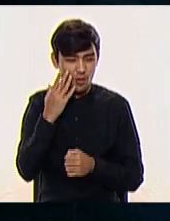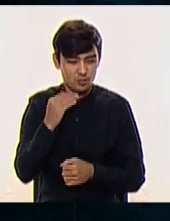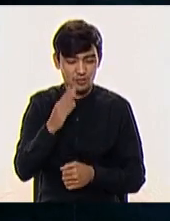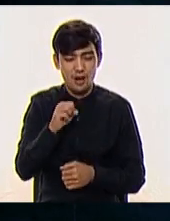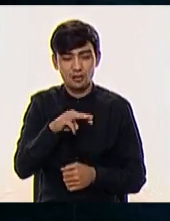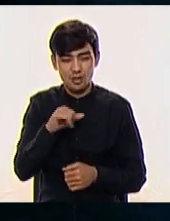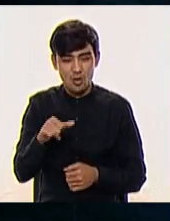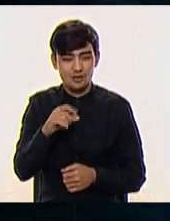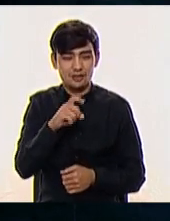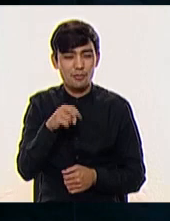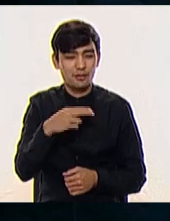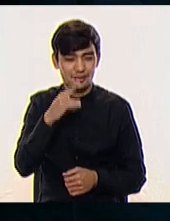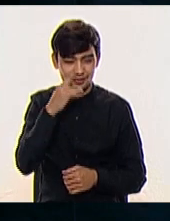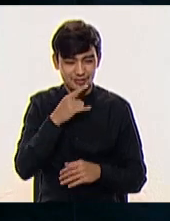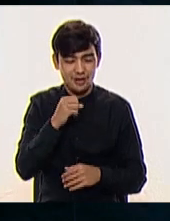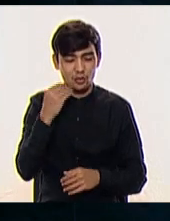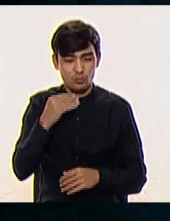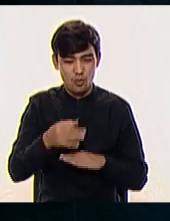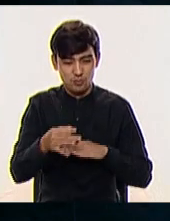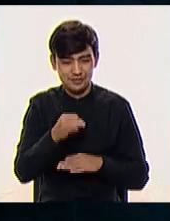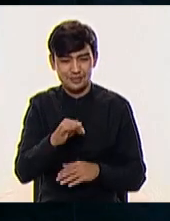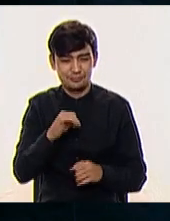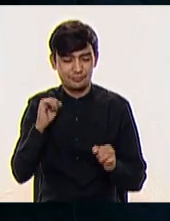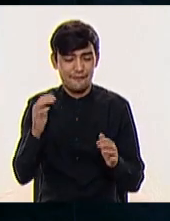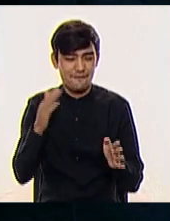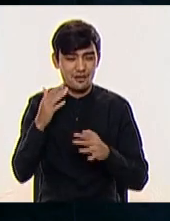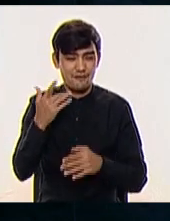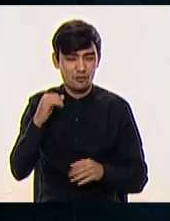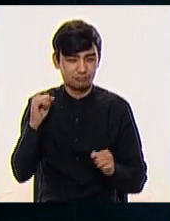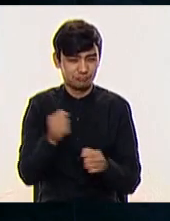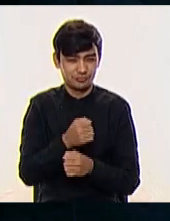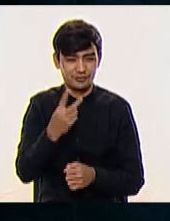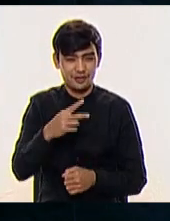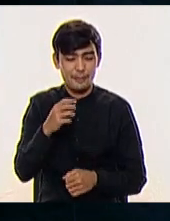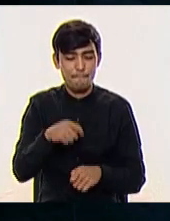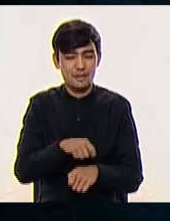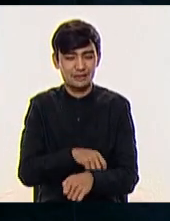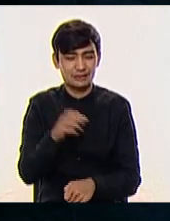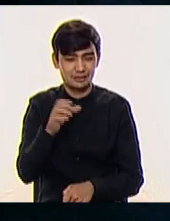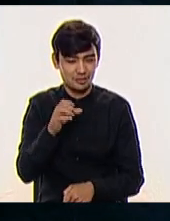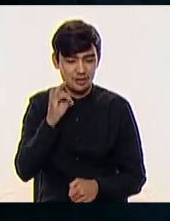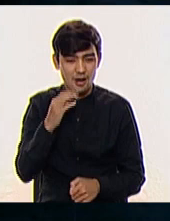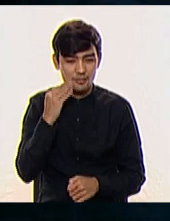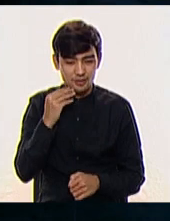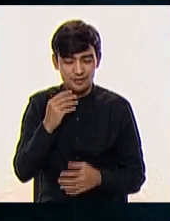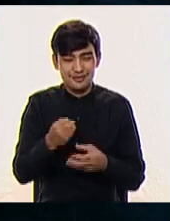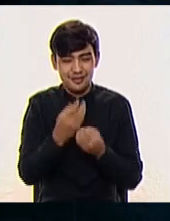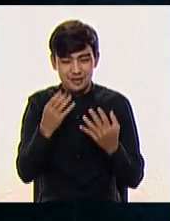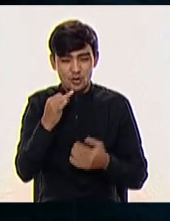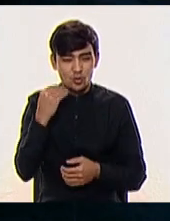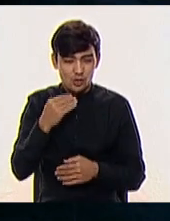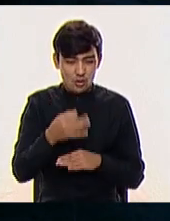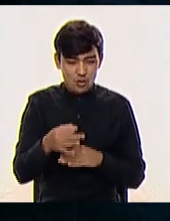Атырауской, Западно-Казахстанской, Актюбинской областях скорость ветра достигнет 20 метров в секунду. Днем в Алматинской, Туркестанской